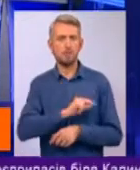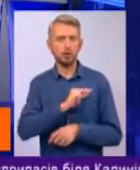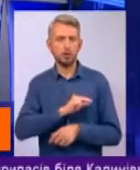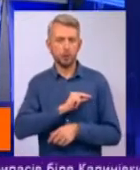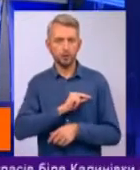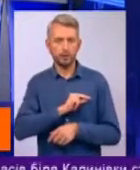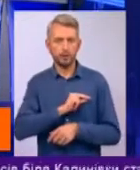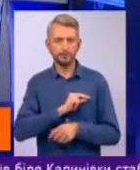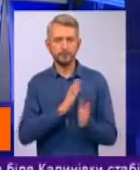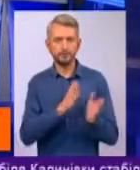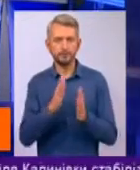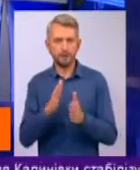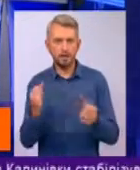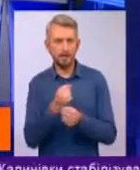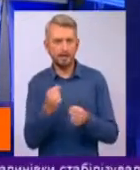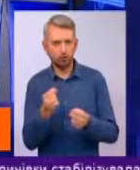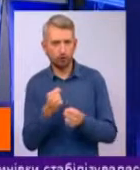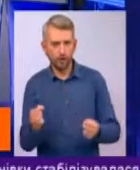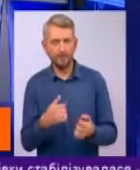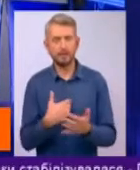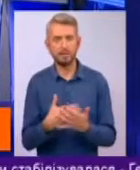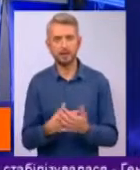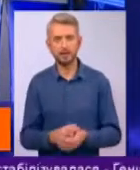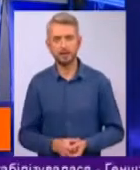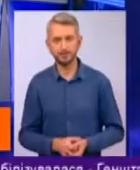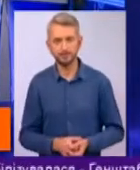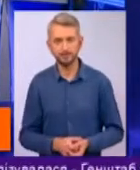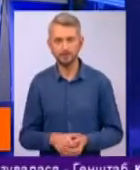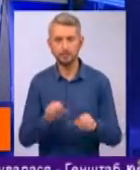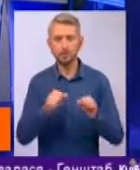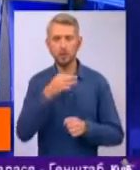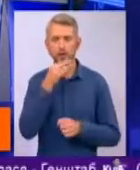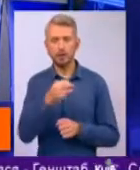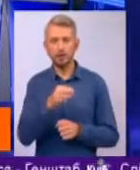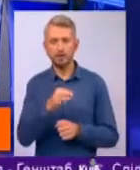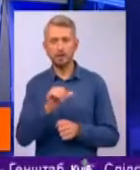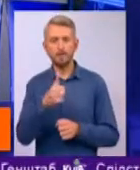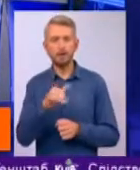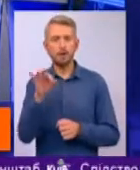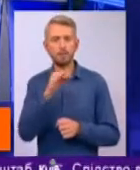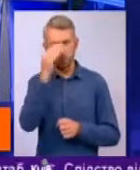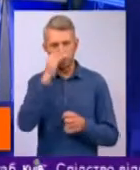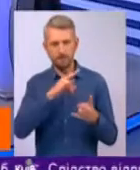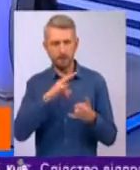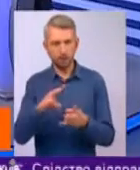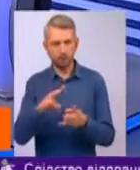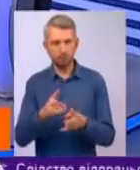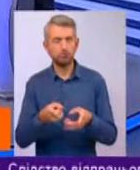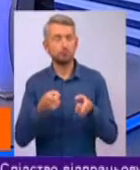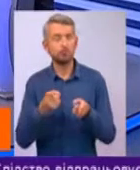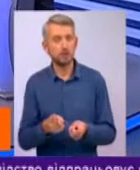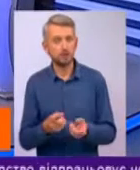працюють система детонації. Наприклад, можна сказати, перше, про диверсію. Да? Тобто,